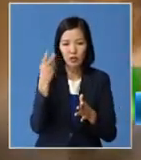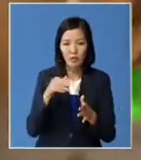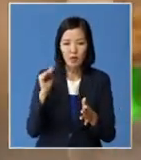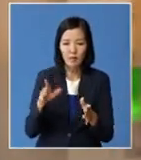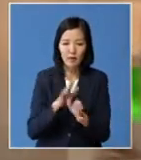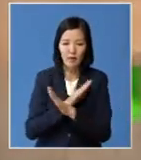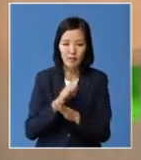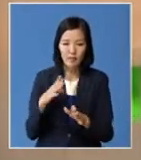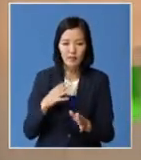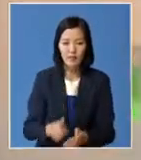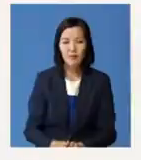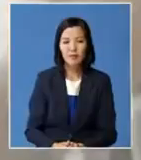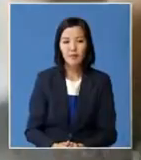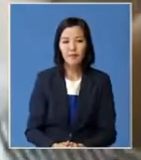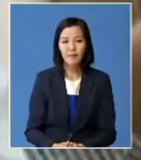көз жұмған екен.